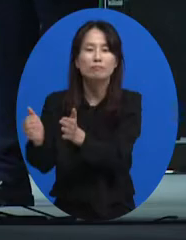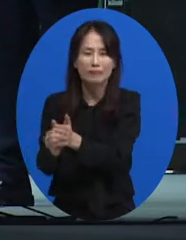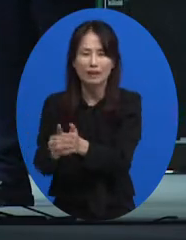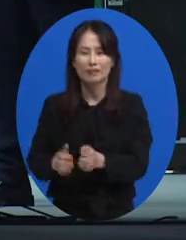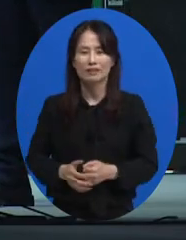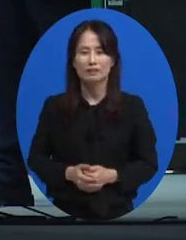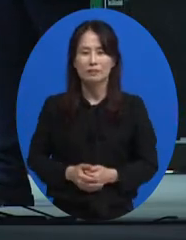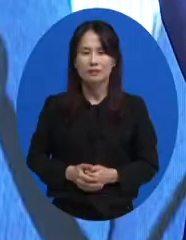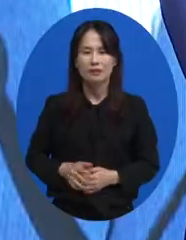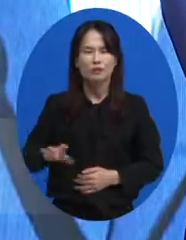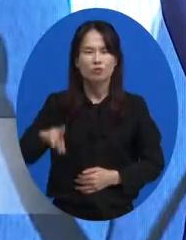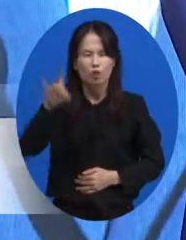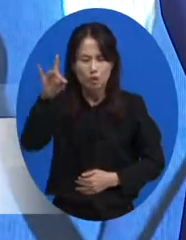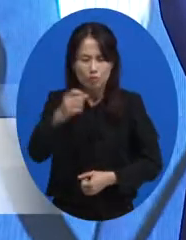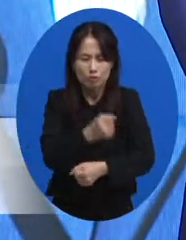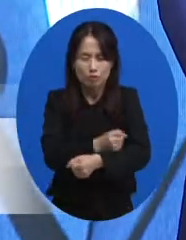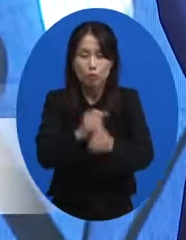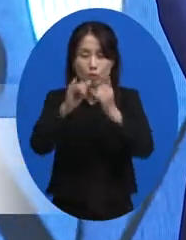제정했습니다